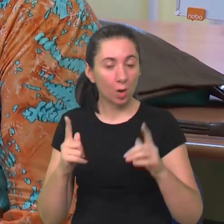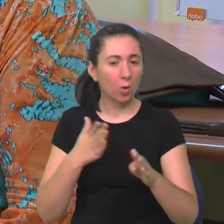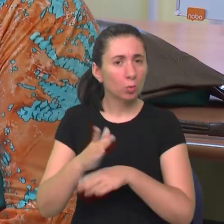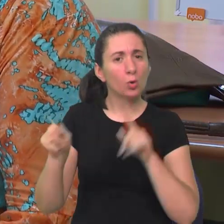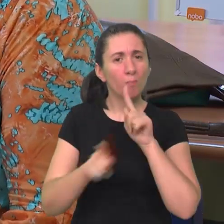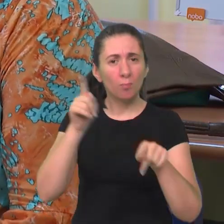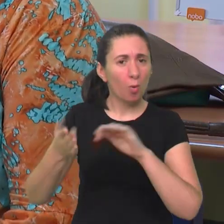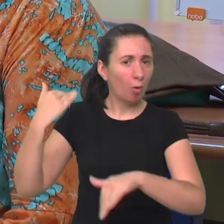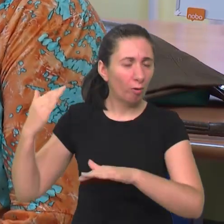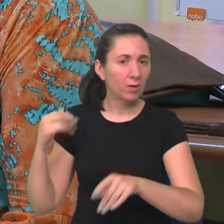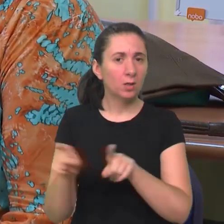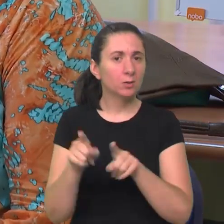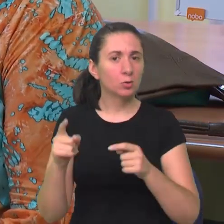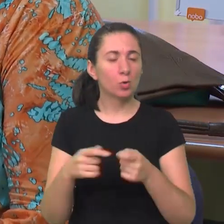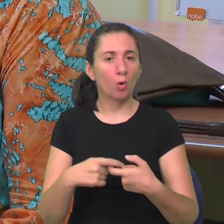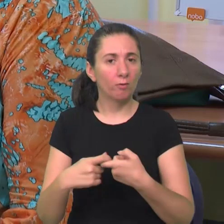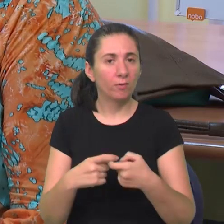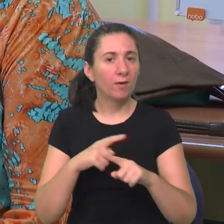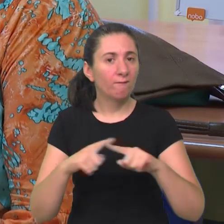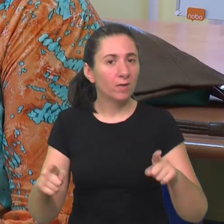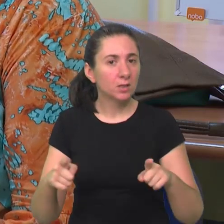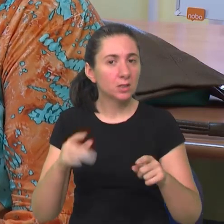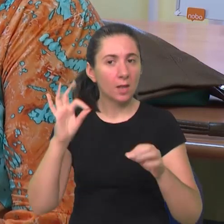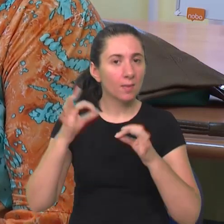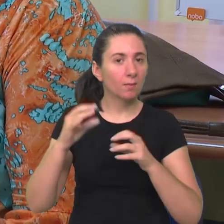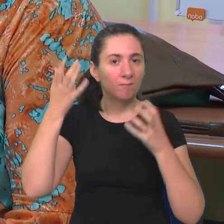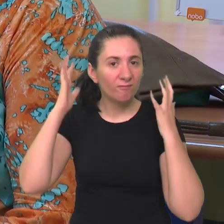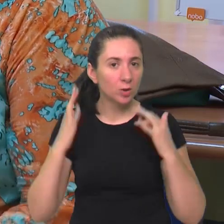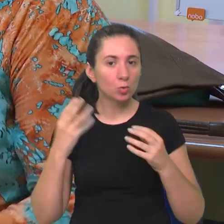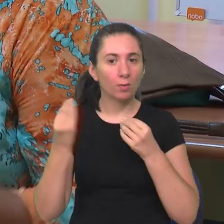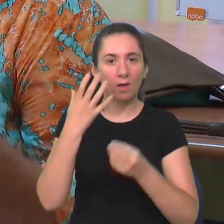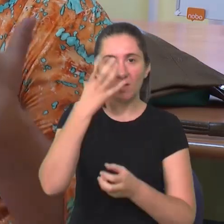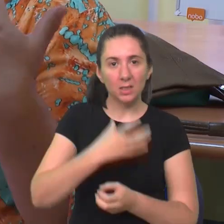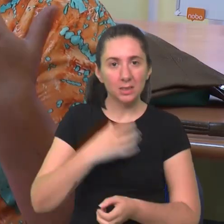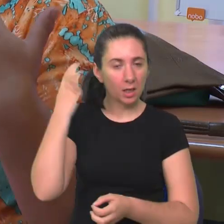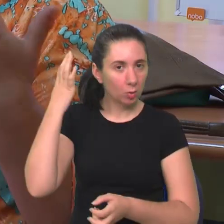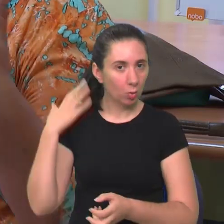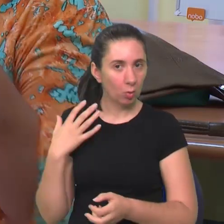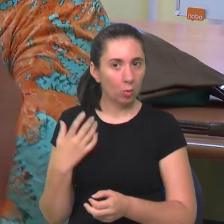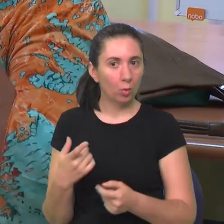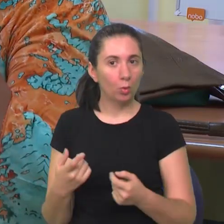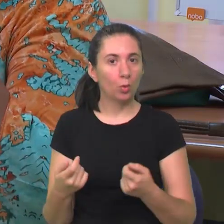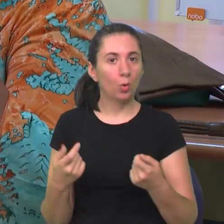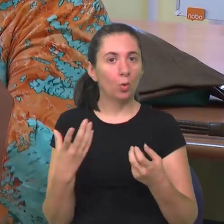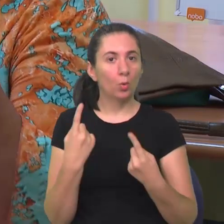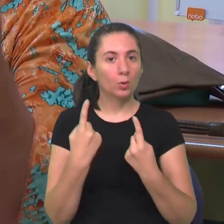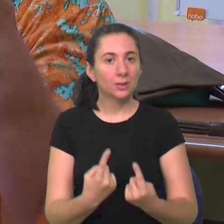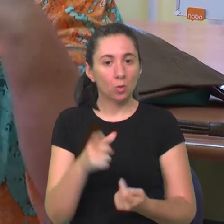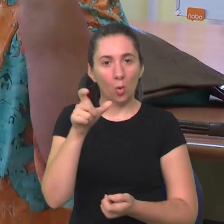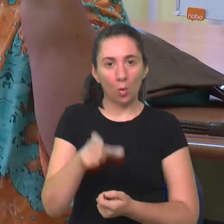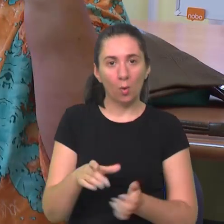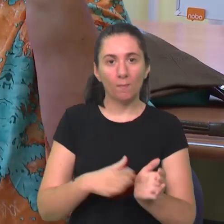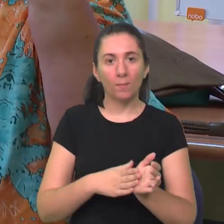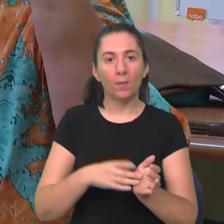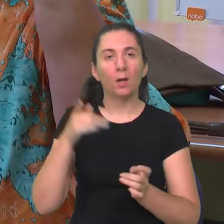kroz povijest vezujemo neke vrste frizura, neke izglede baš uz status osoba,